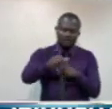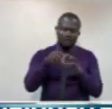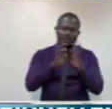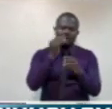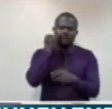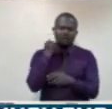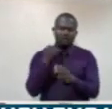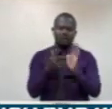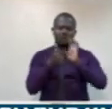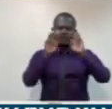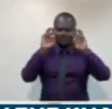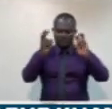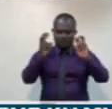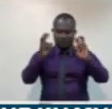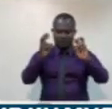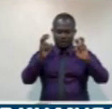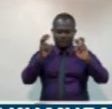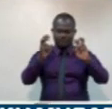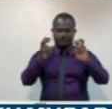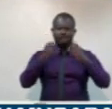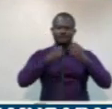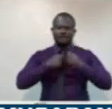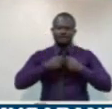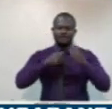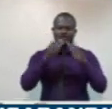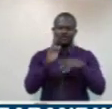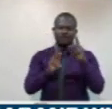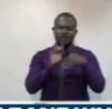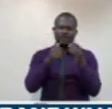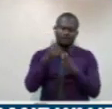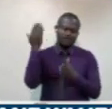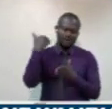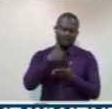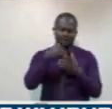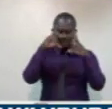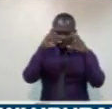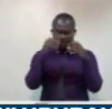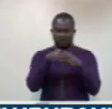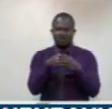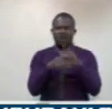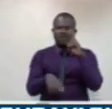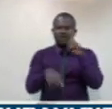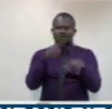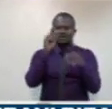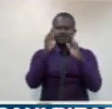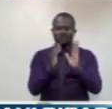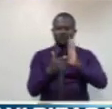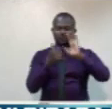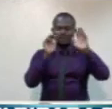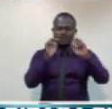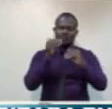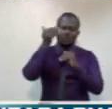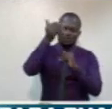bukomeye cyane bwo kwerekana ko rwa Rwanda abantu bari bafiteho image y'uko ari abicanyi tubereke yuko